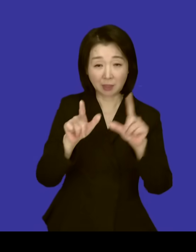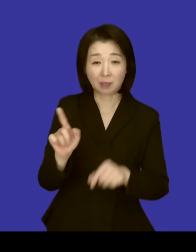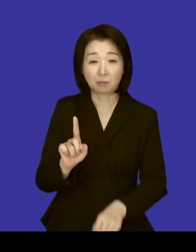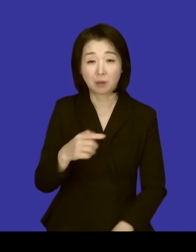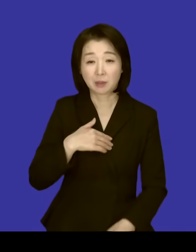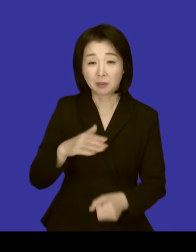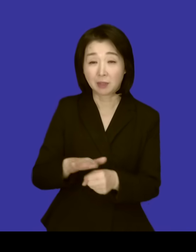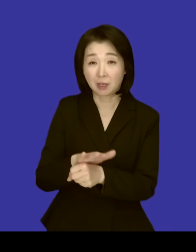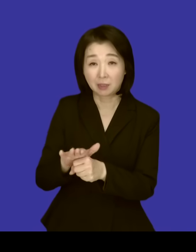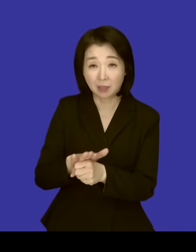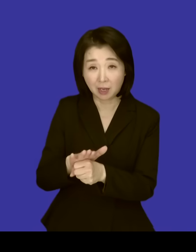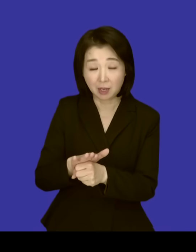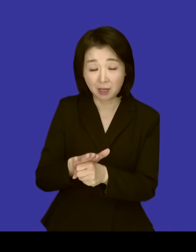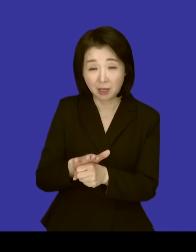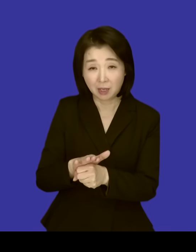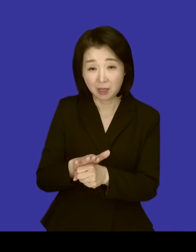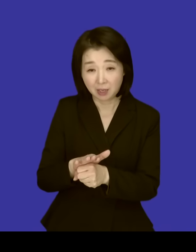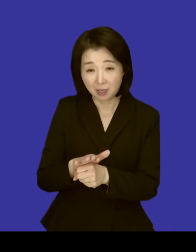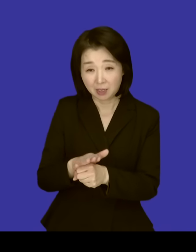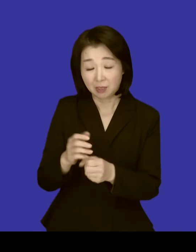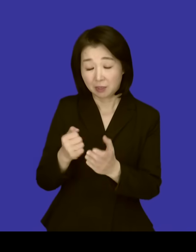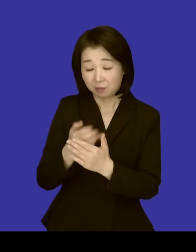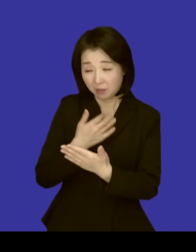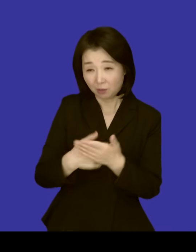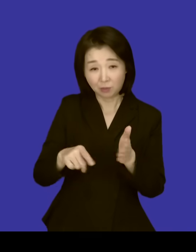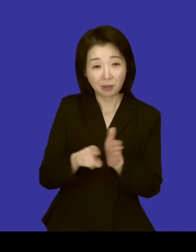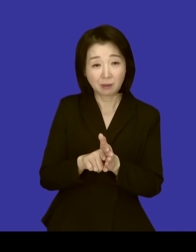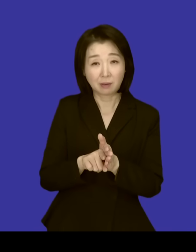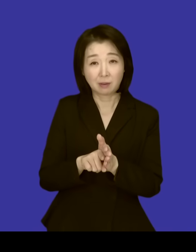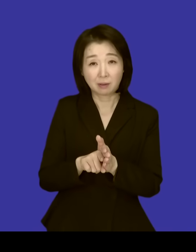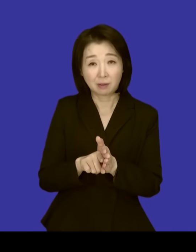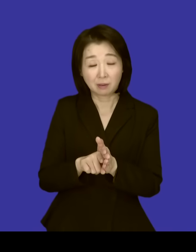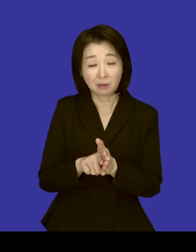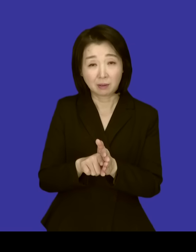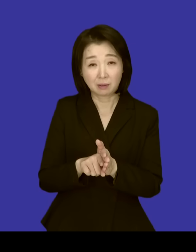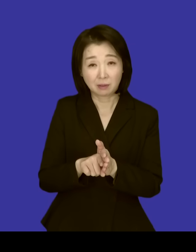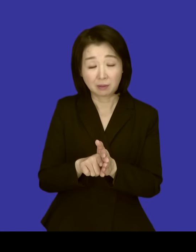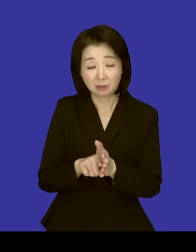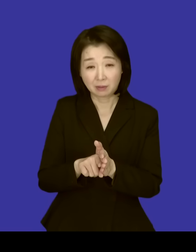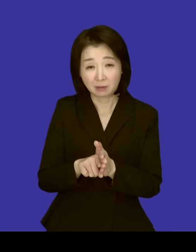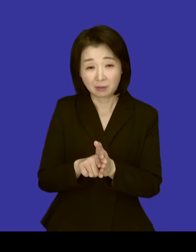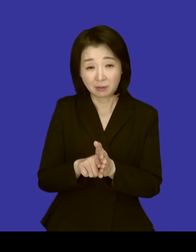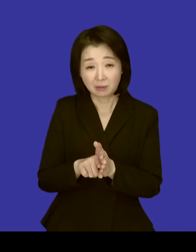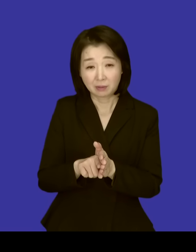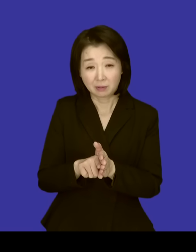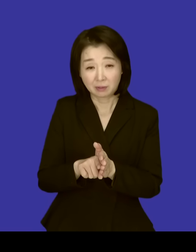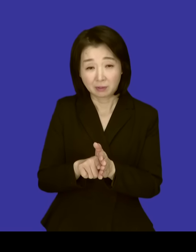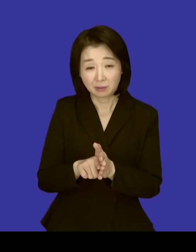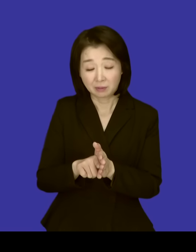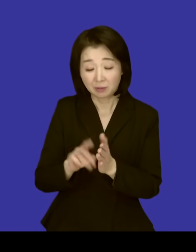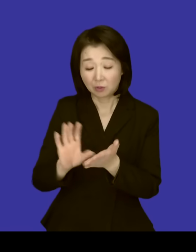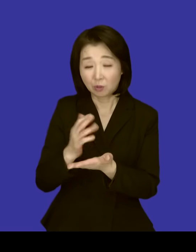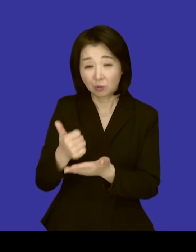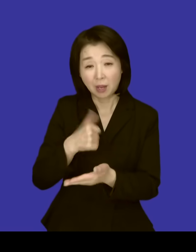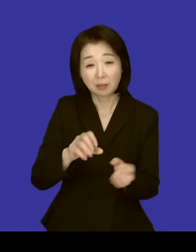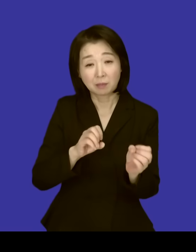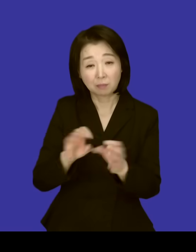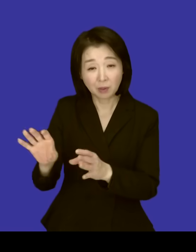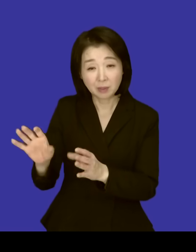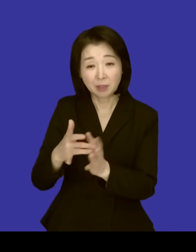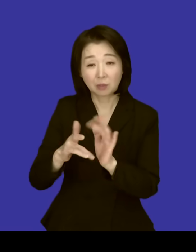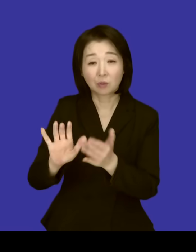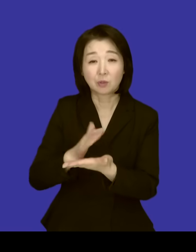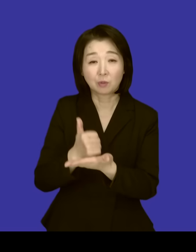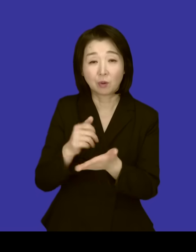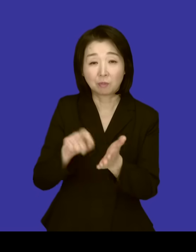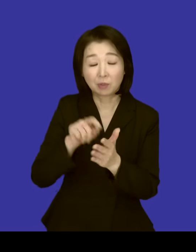나를 사랑하사 나를 위하여 그 그리스도의 아들을 버리신 이제 예수 그리스도를